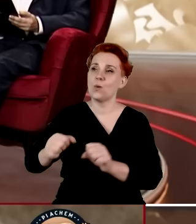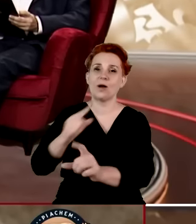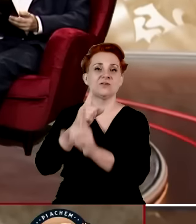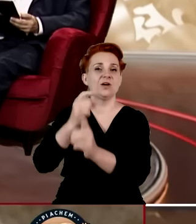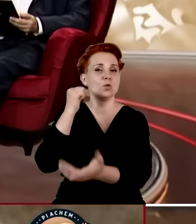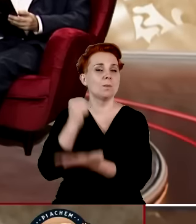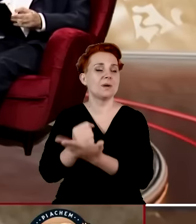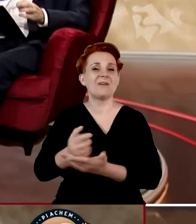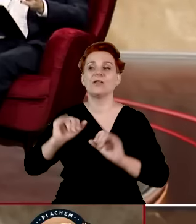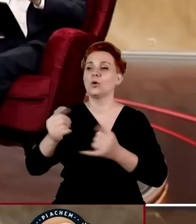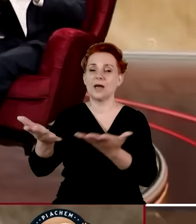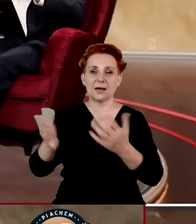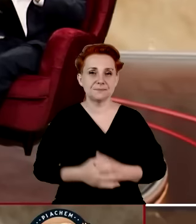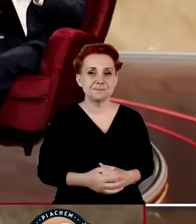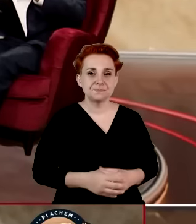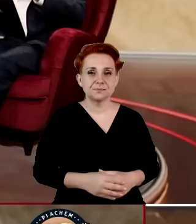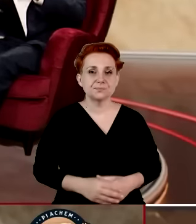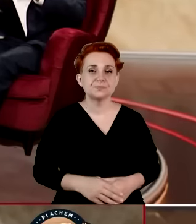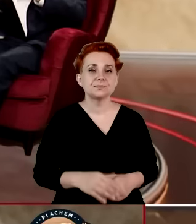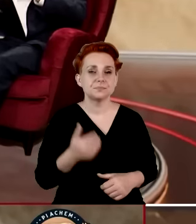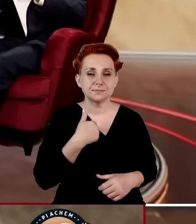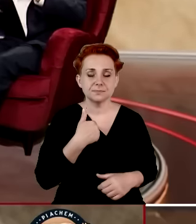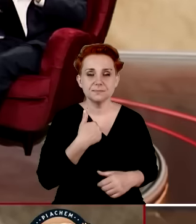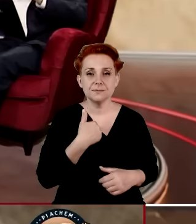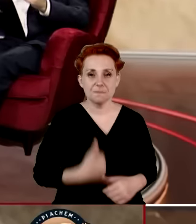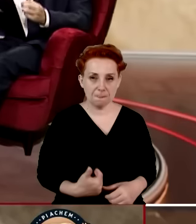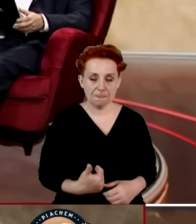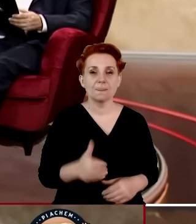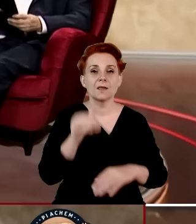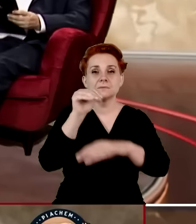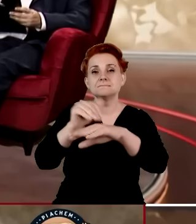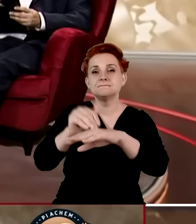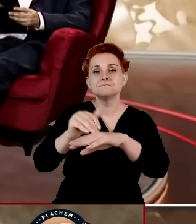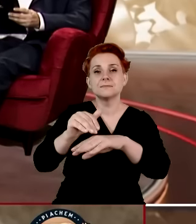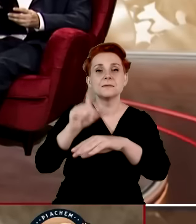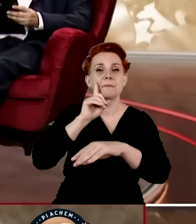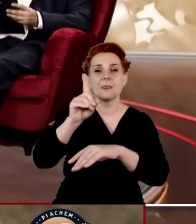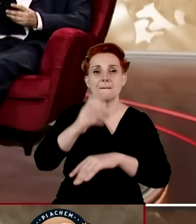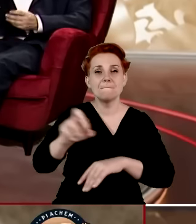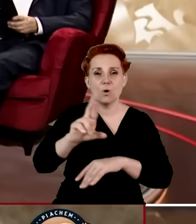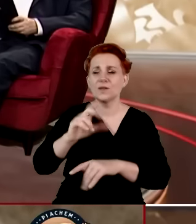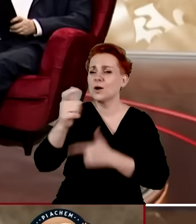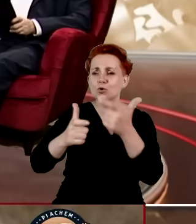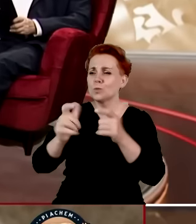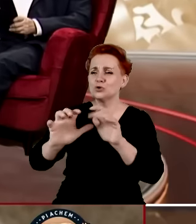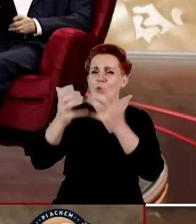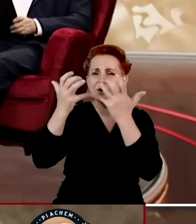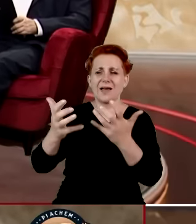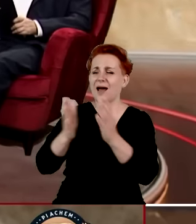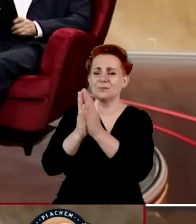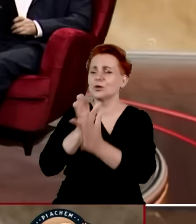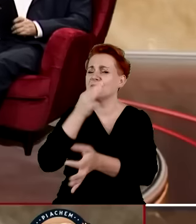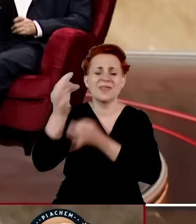media, jak Petroniusz bym apelował do pana Bodnara, że rób co chcesz, ale nie śpiewaj.